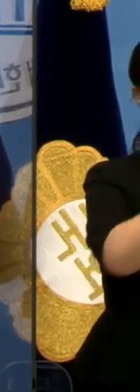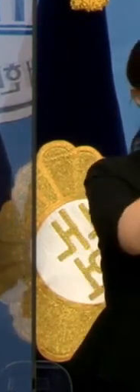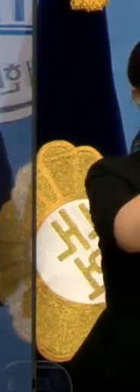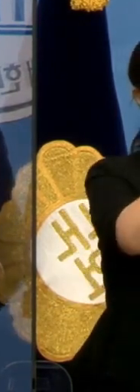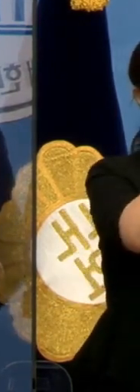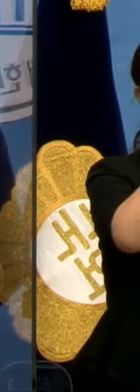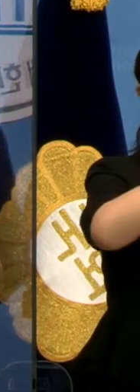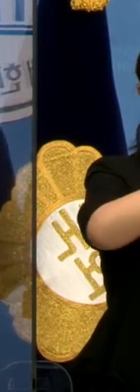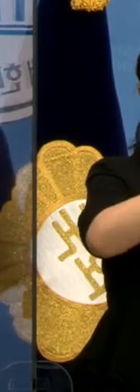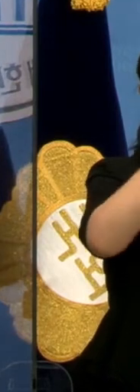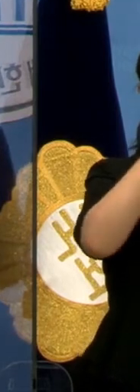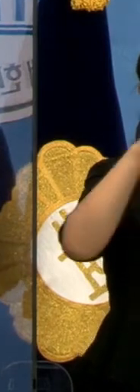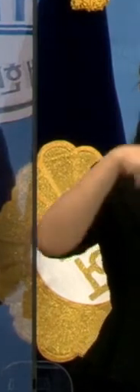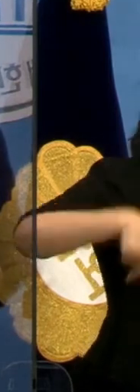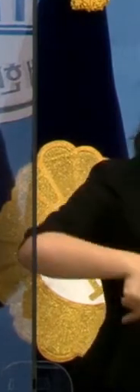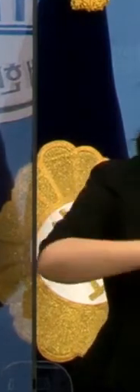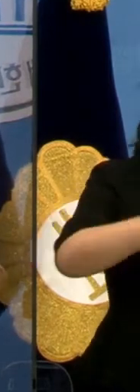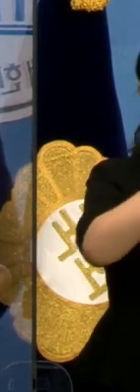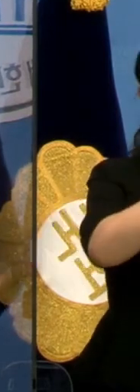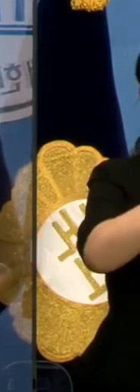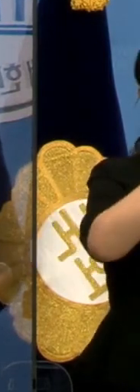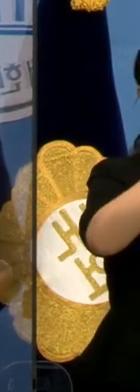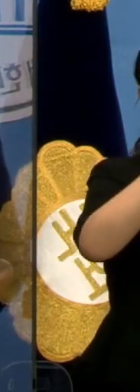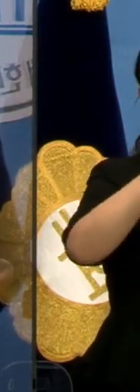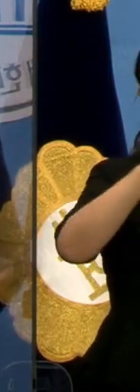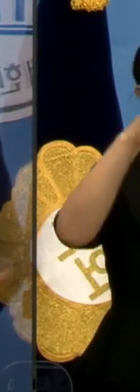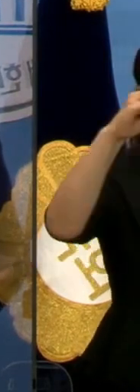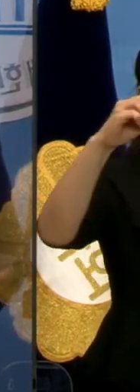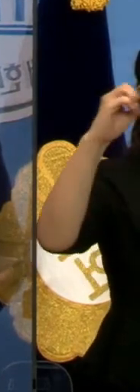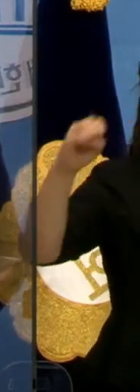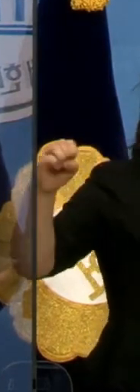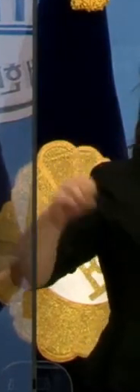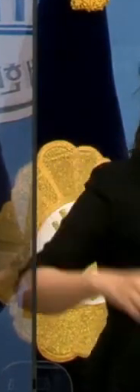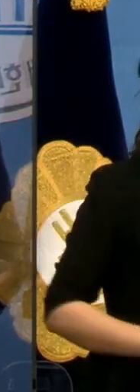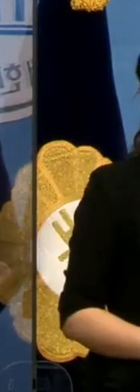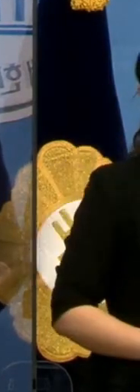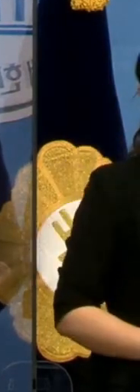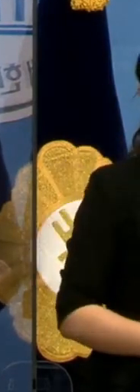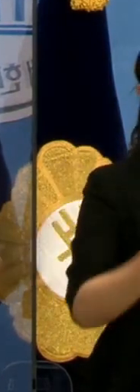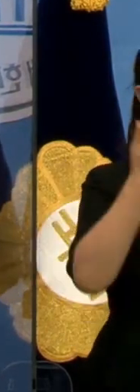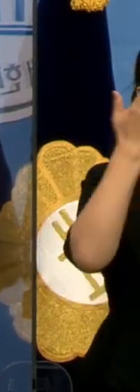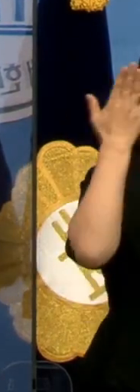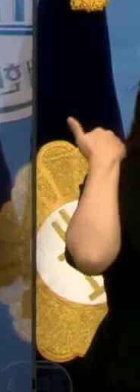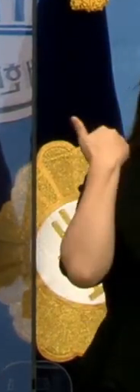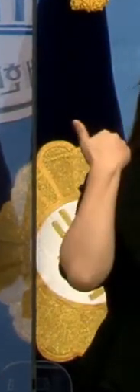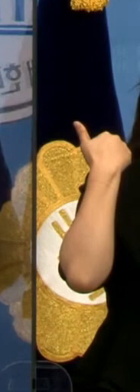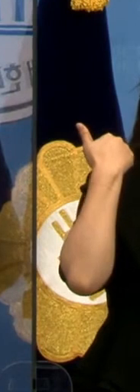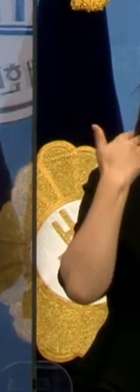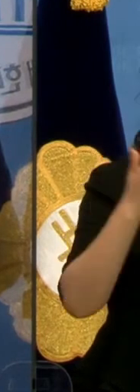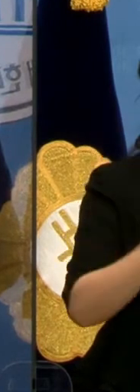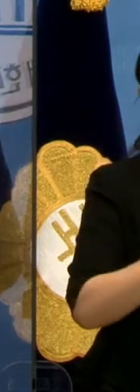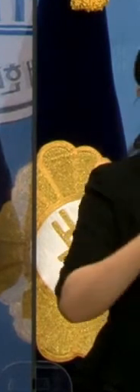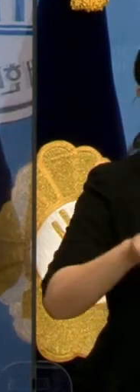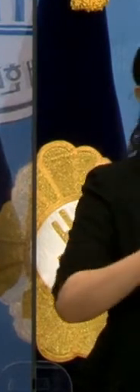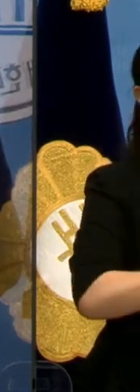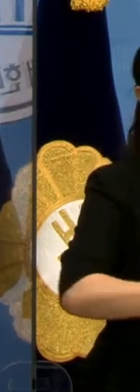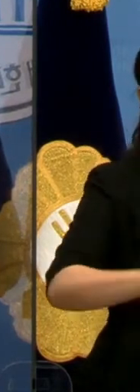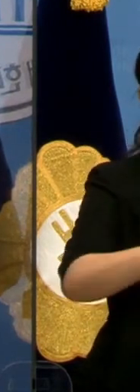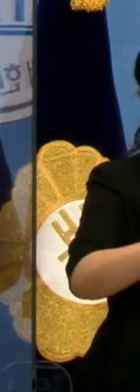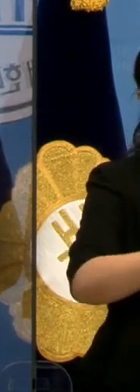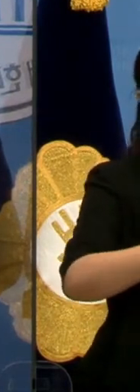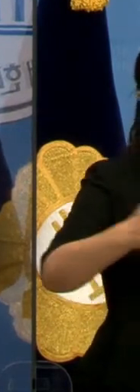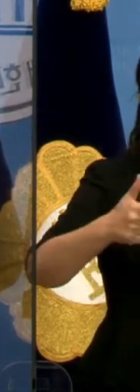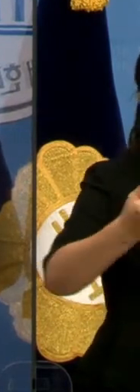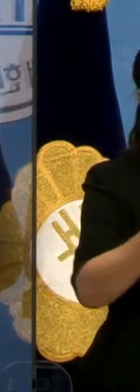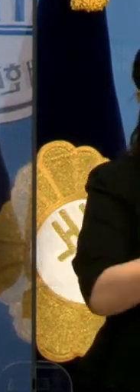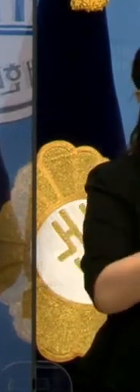됩니다. 이것들이 2019년 기준 통계이기 때문에 지금은 더 늘었을 것으로 추정됩니다.